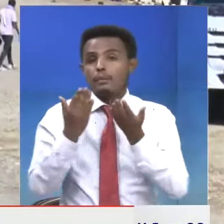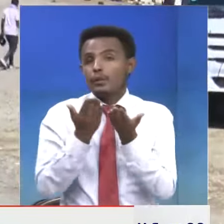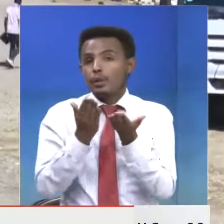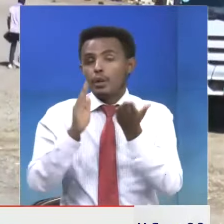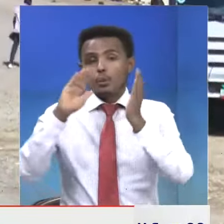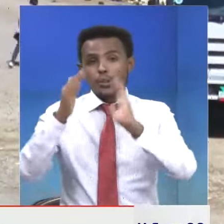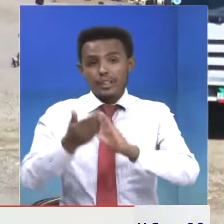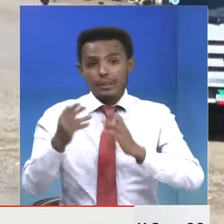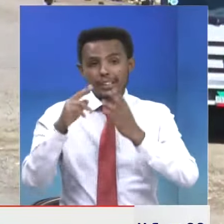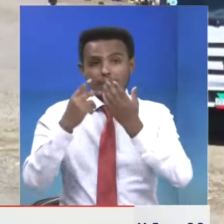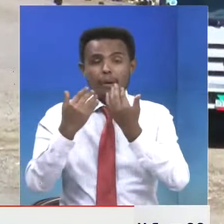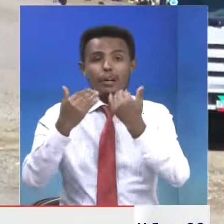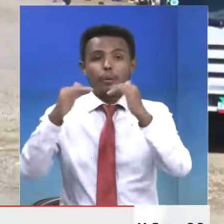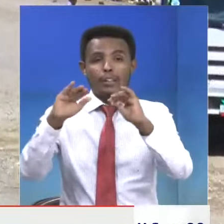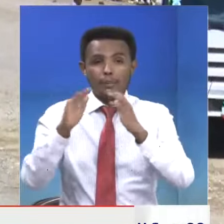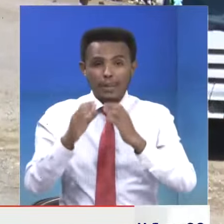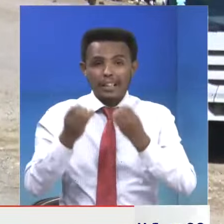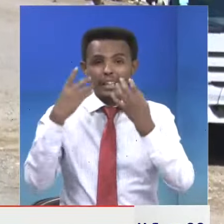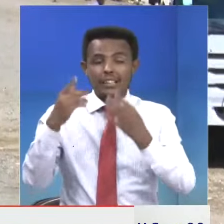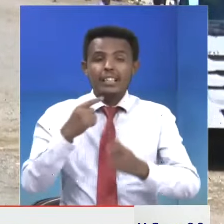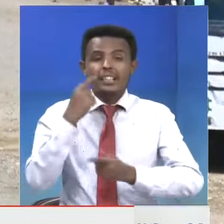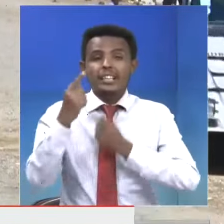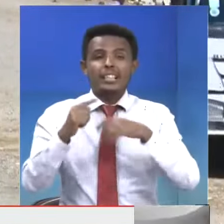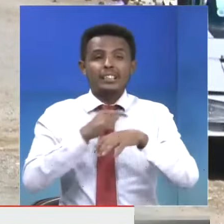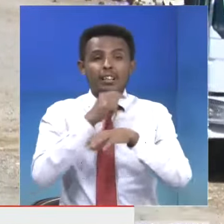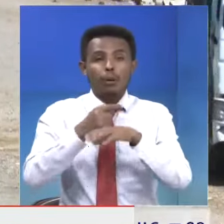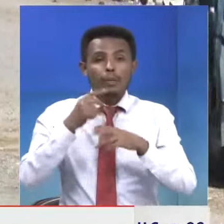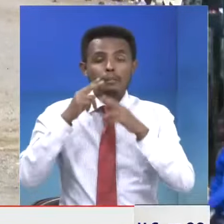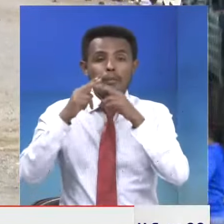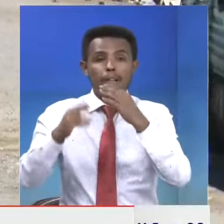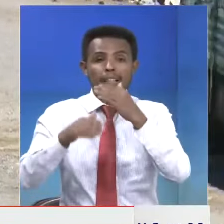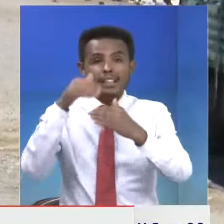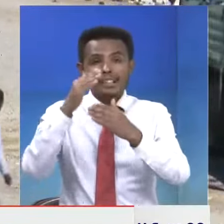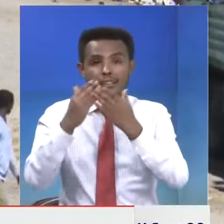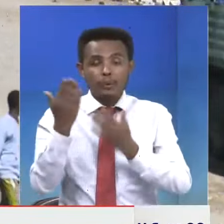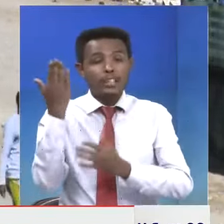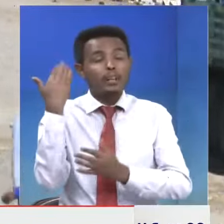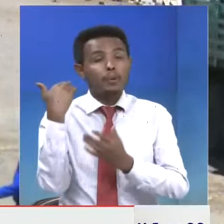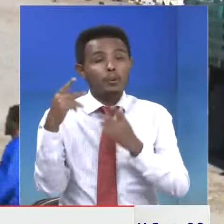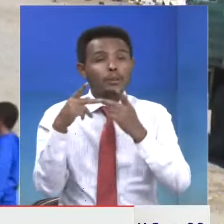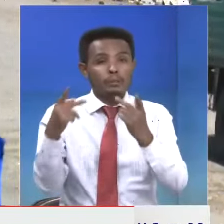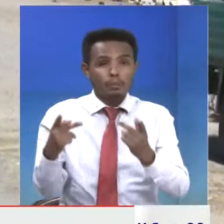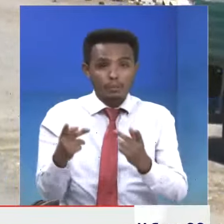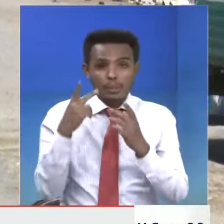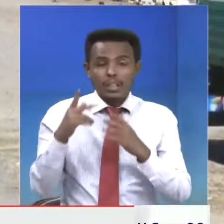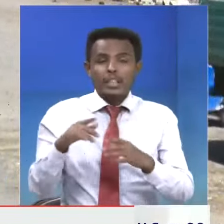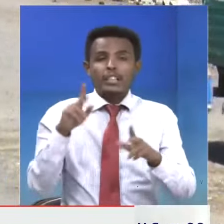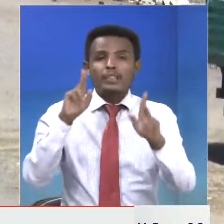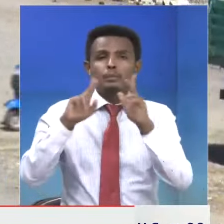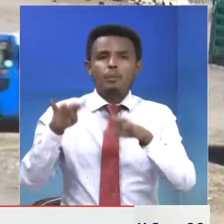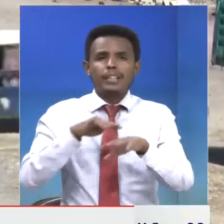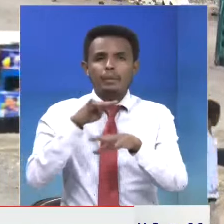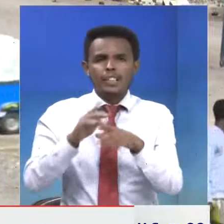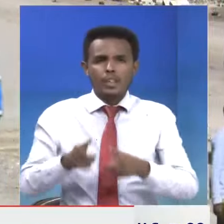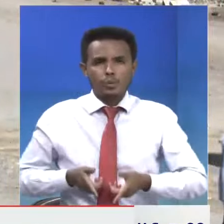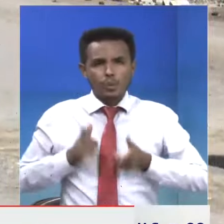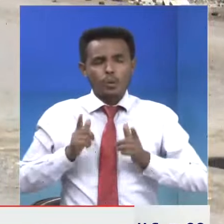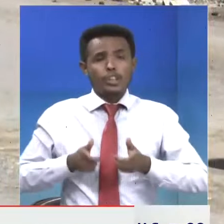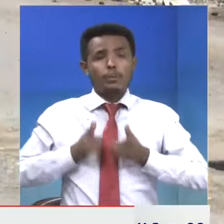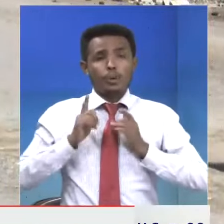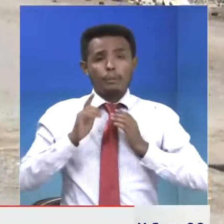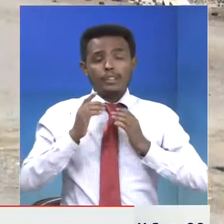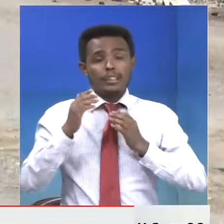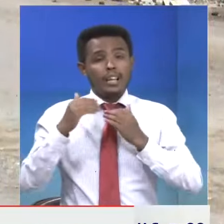አኳያ በጣም በርካታ የንግድ ተቋማት የሚባል ደረጃ ወደ ነበሩበት ተመልሰው በአሁኑ ሰዓት ህዝቡ መደበኛ የሆነ ኑሮውን እየኖረ ያለበት ሁኔታ